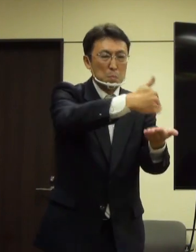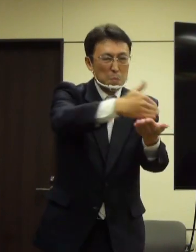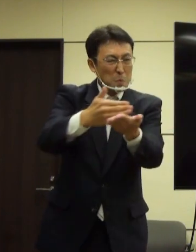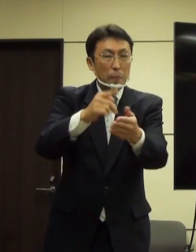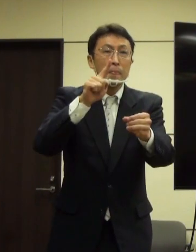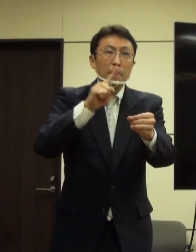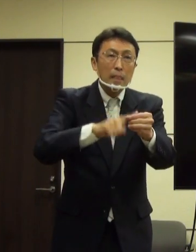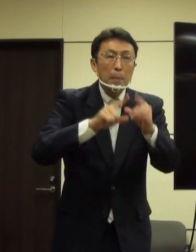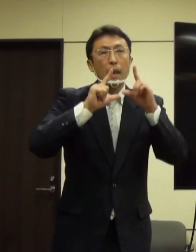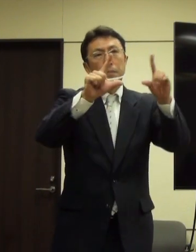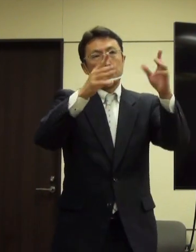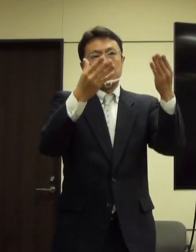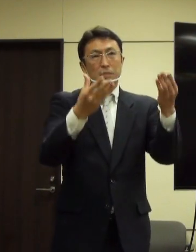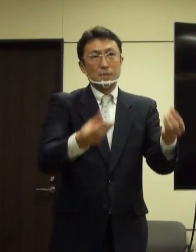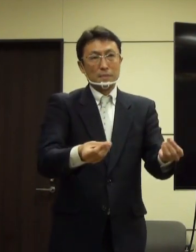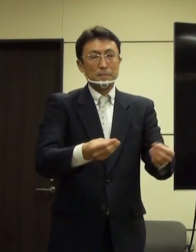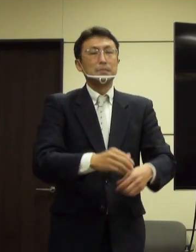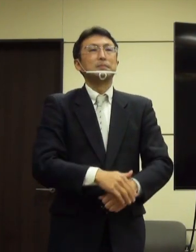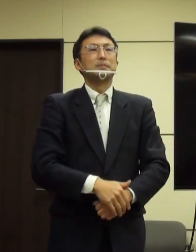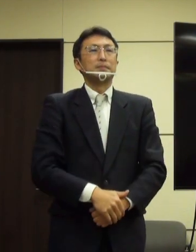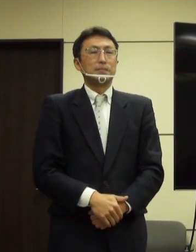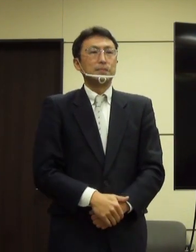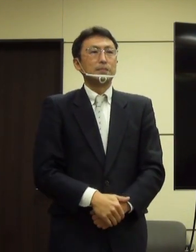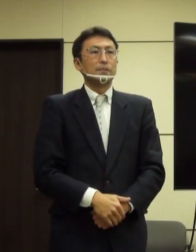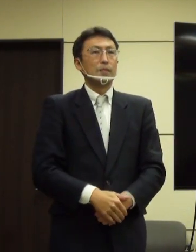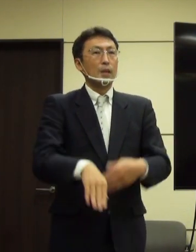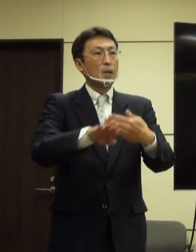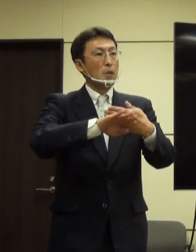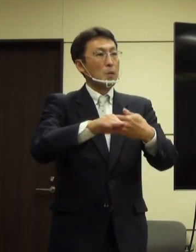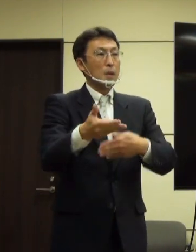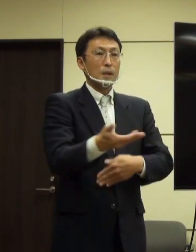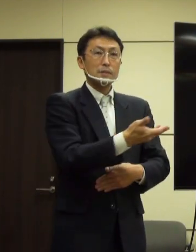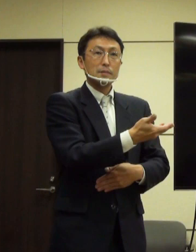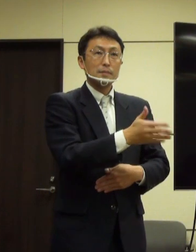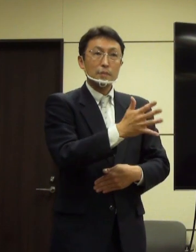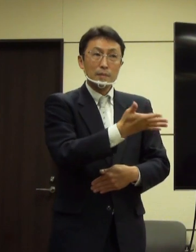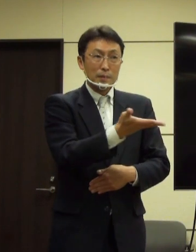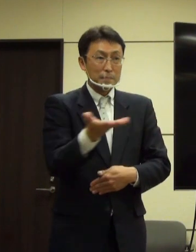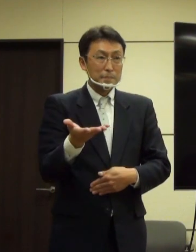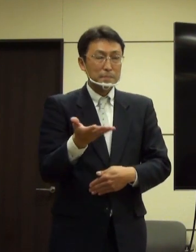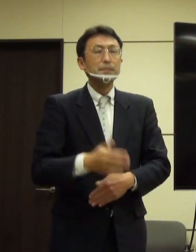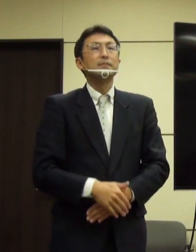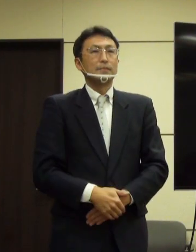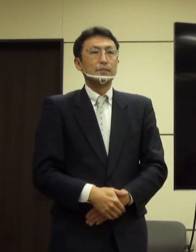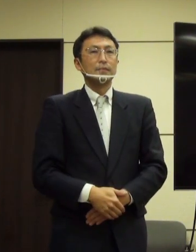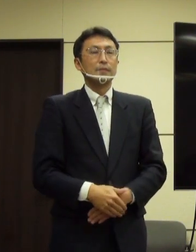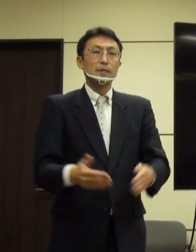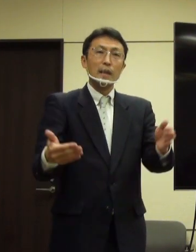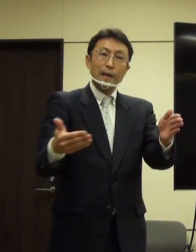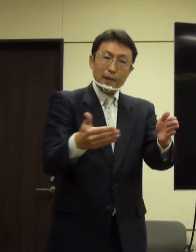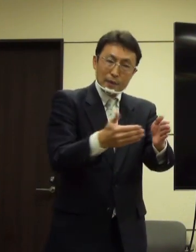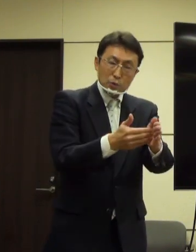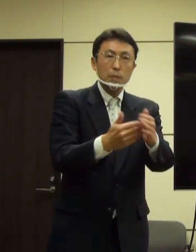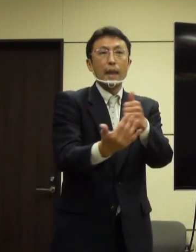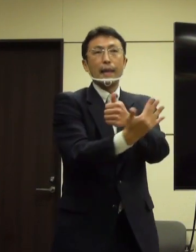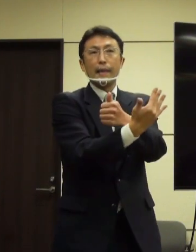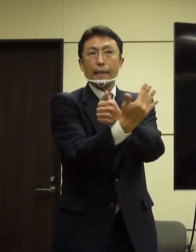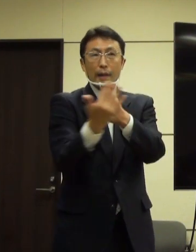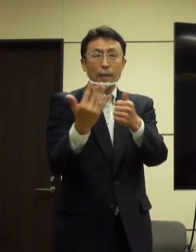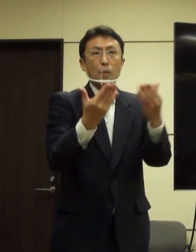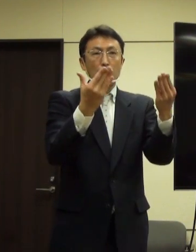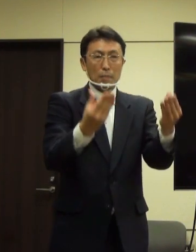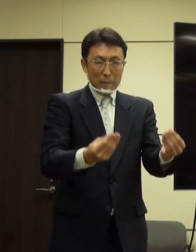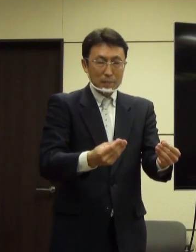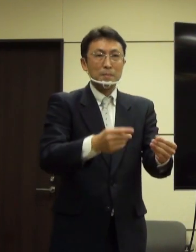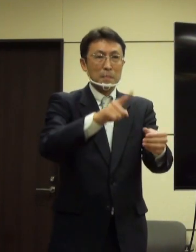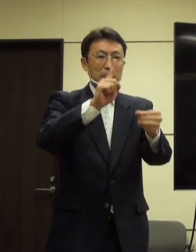他よろしいでしょうかえっですかえっそれでですね以上で記者会見の方終了いたします年末